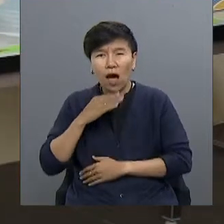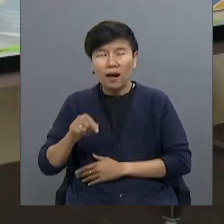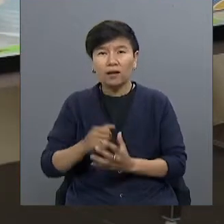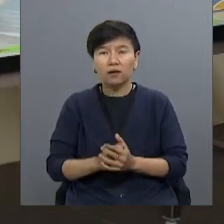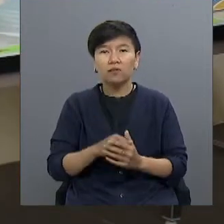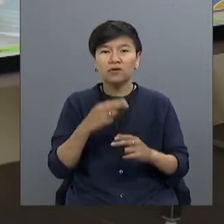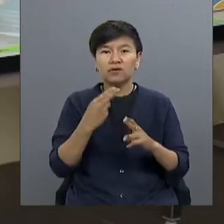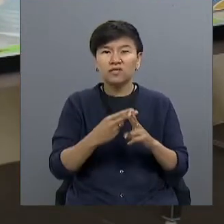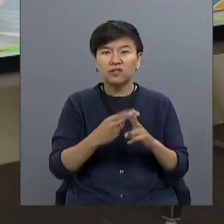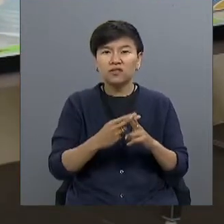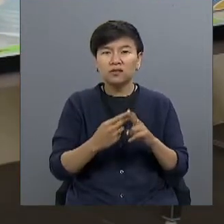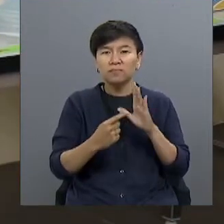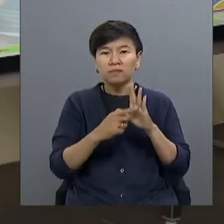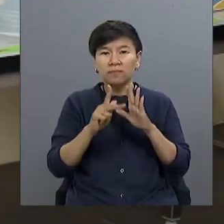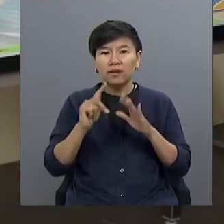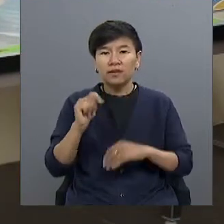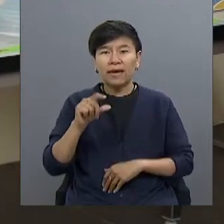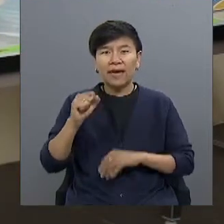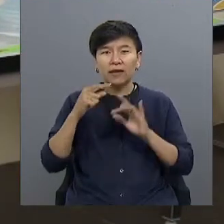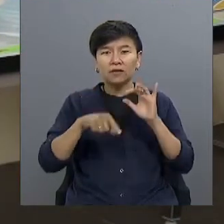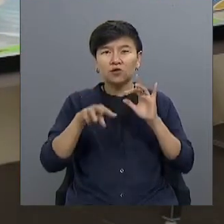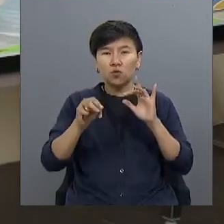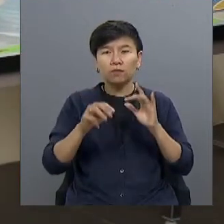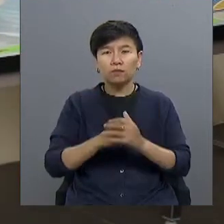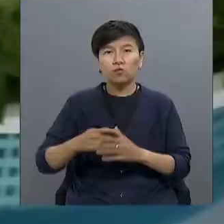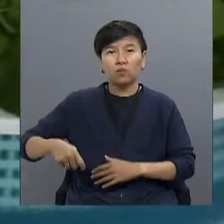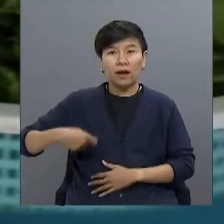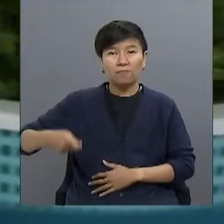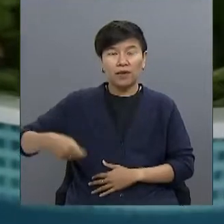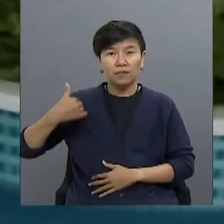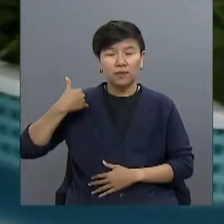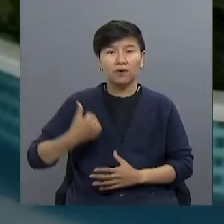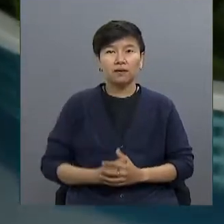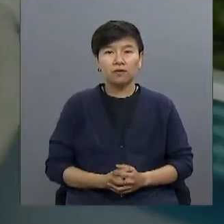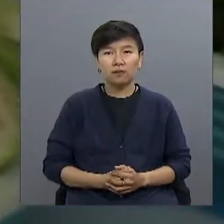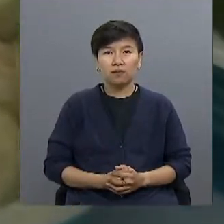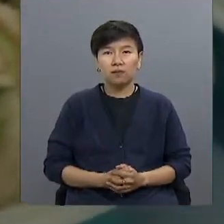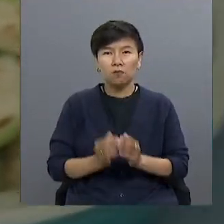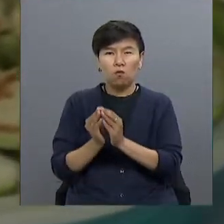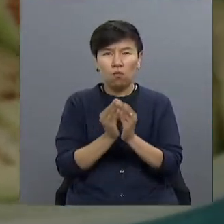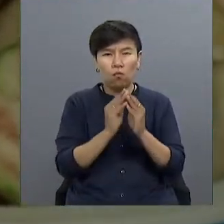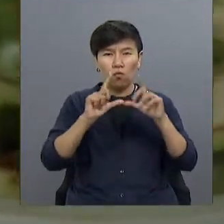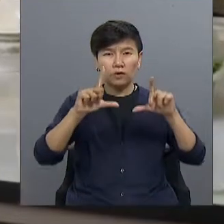จุดเด่นเฉพาะตัวในเรื่องของวัตถุดิบและการปรุงอาหาร มาตั้งแต่พา